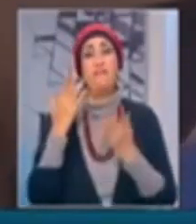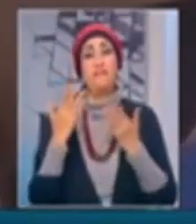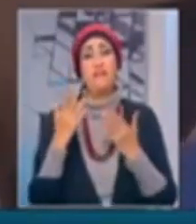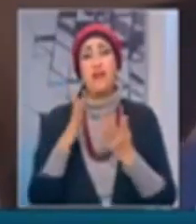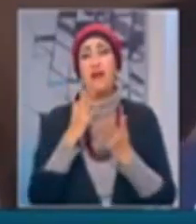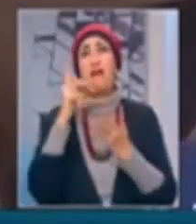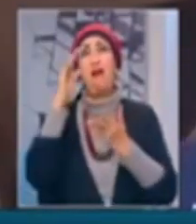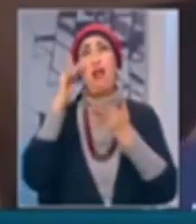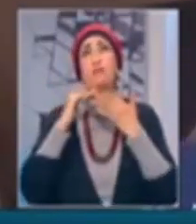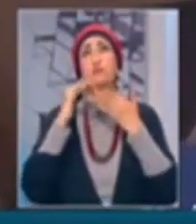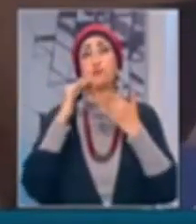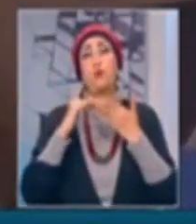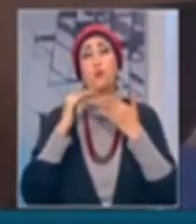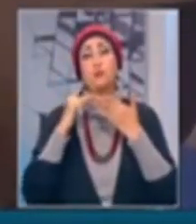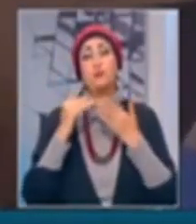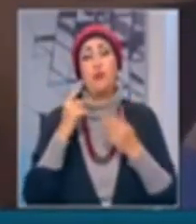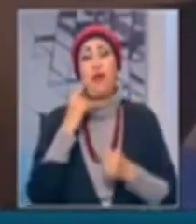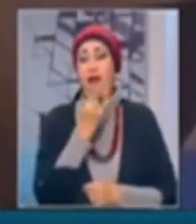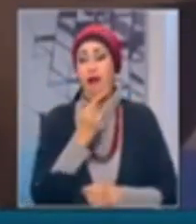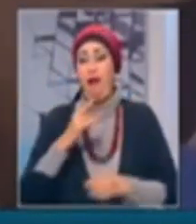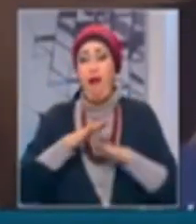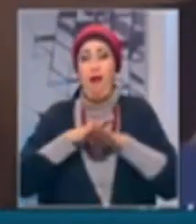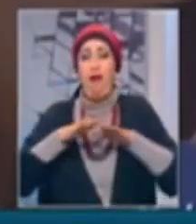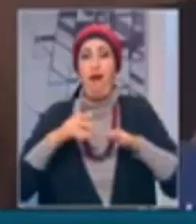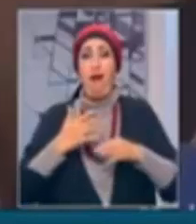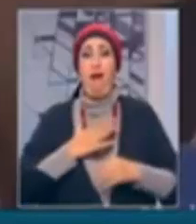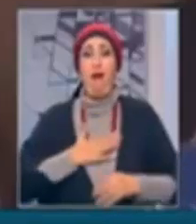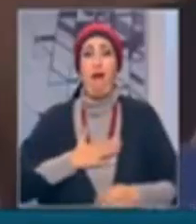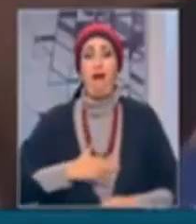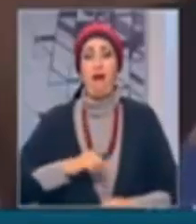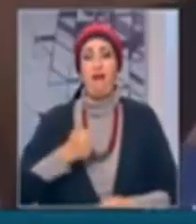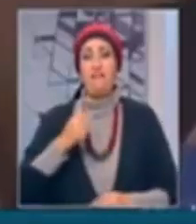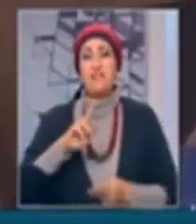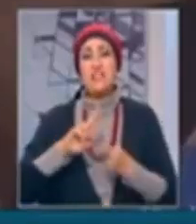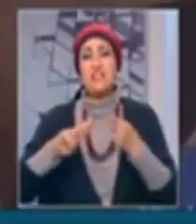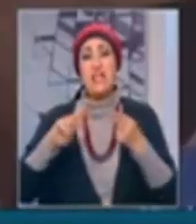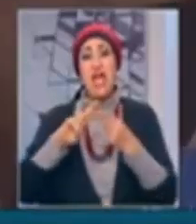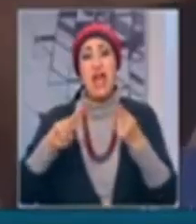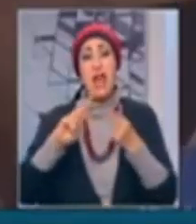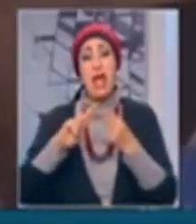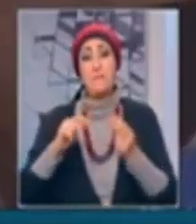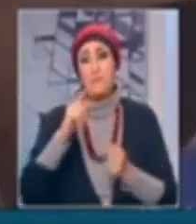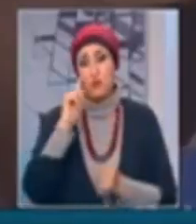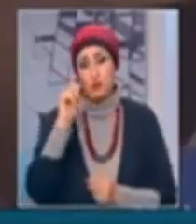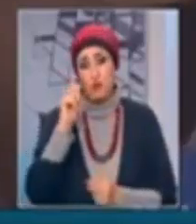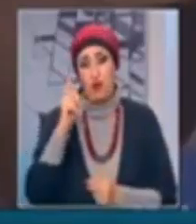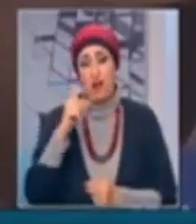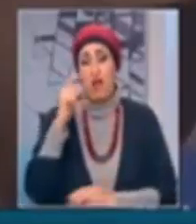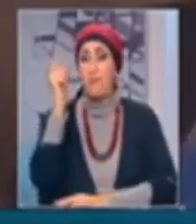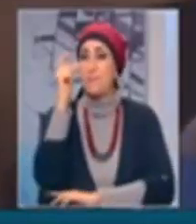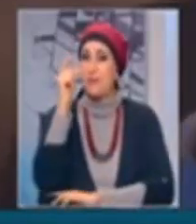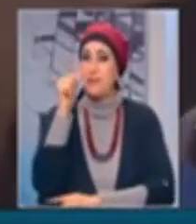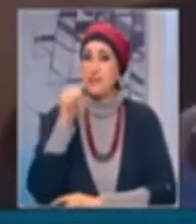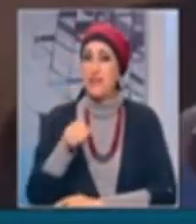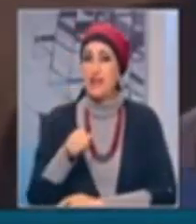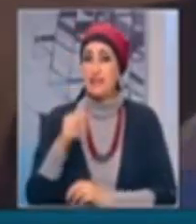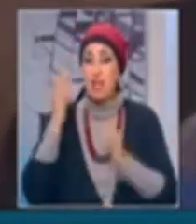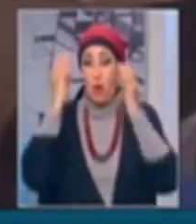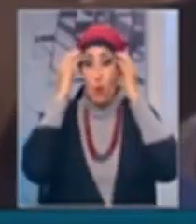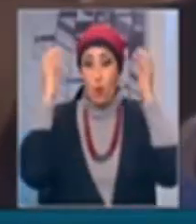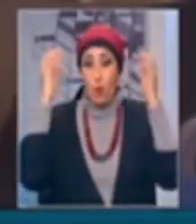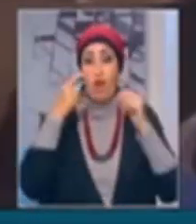يديم على مصر الأمن والأمان والسلم والسلام بمساجدها